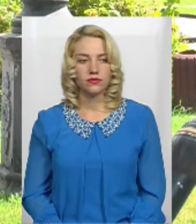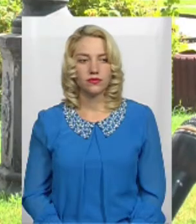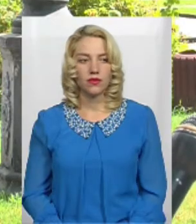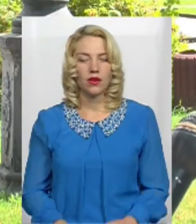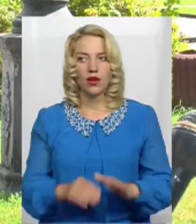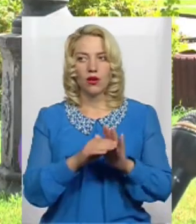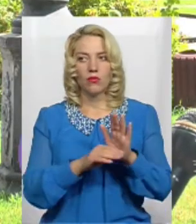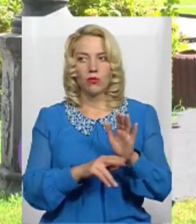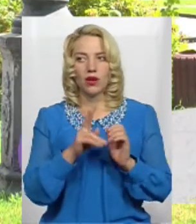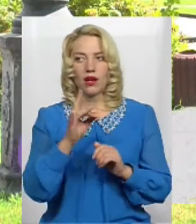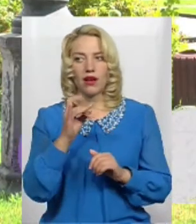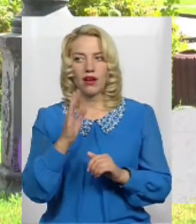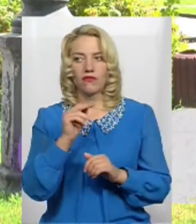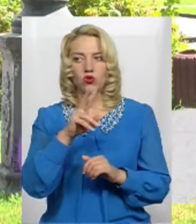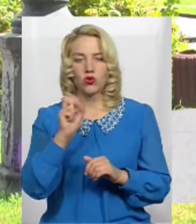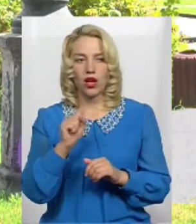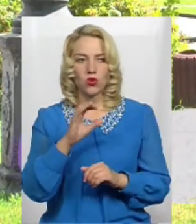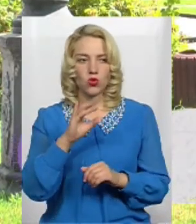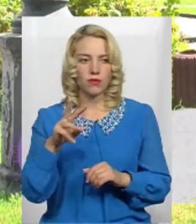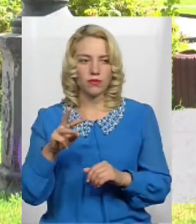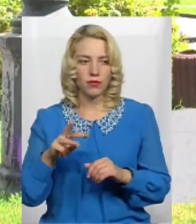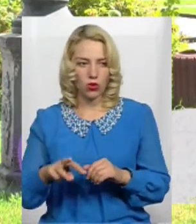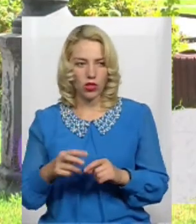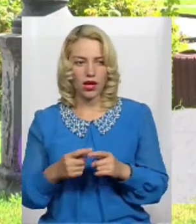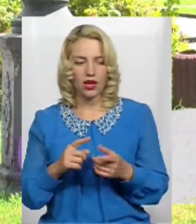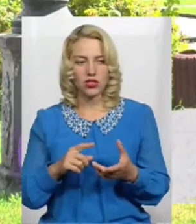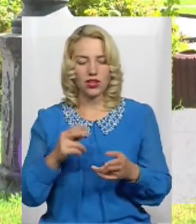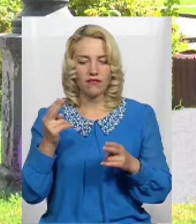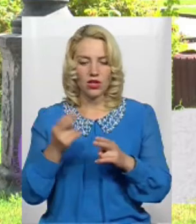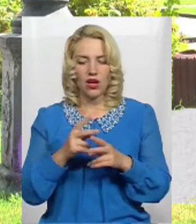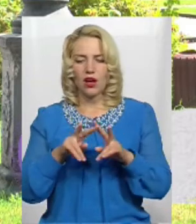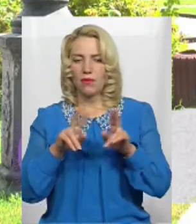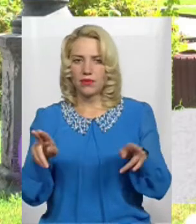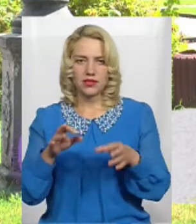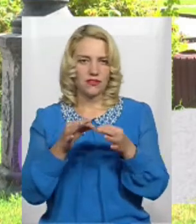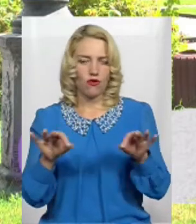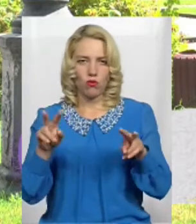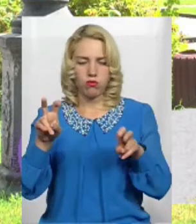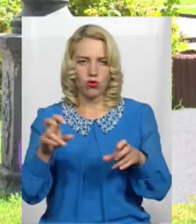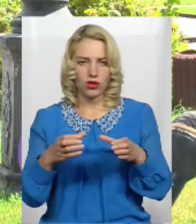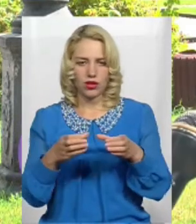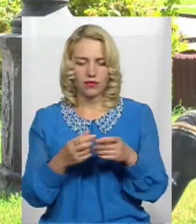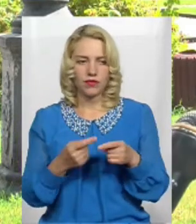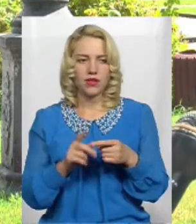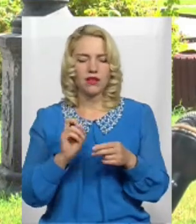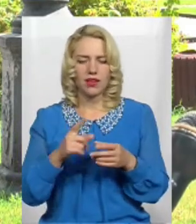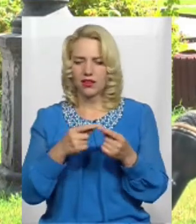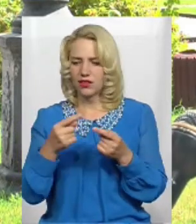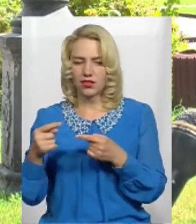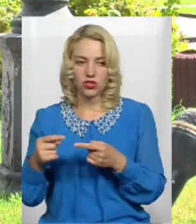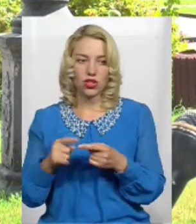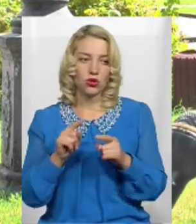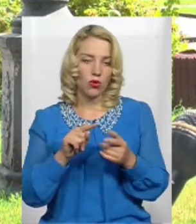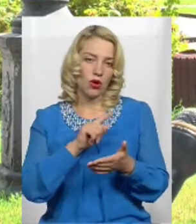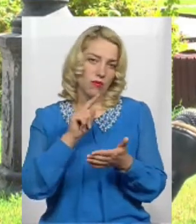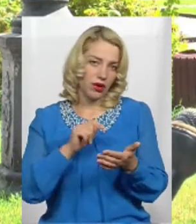Програма Кравчука Юрія Миколайовича від Всеукраїнського об'єднання «Свобода» загалом дублює програму «Свободи», як і врешті мажоритарники від «Свободи». Тому